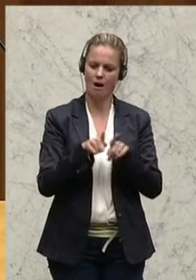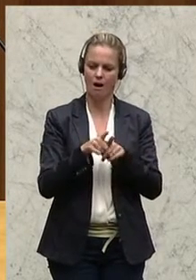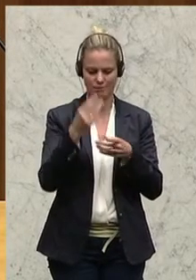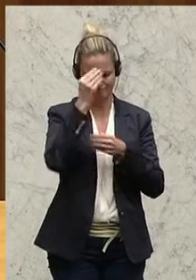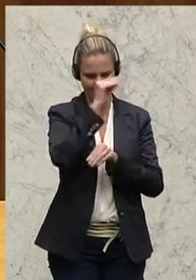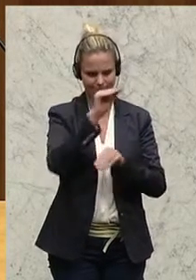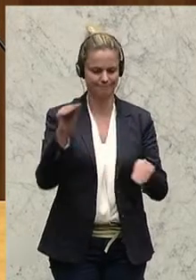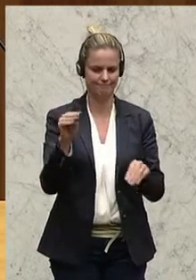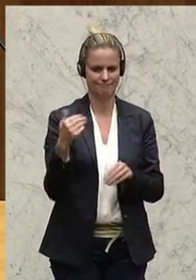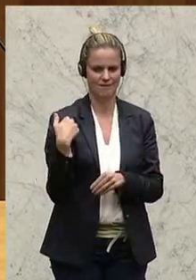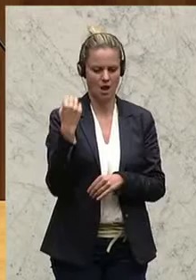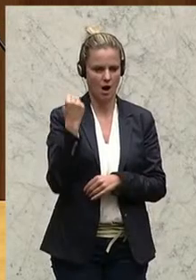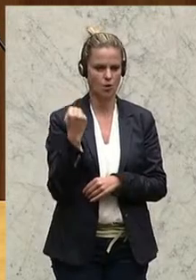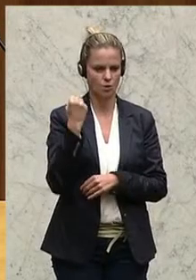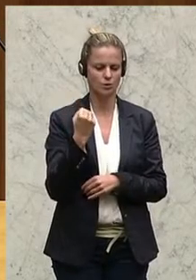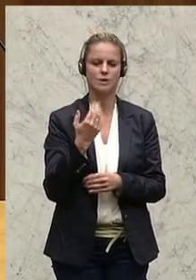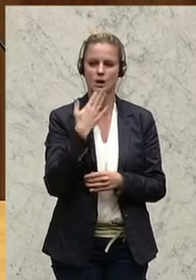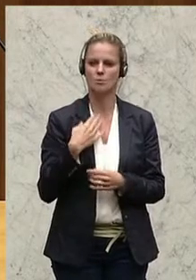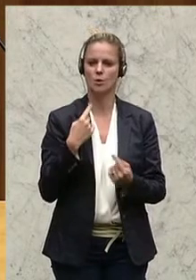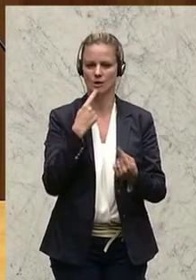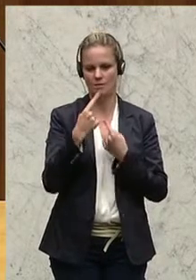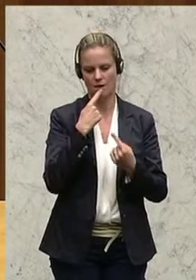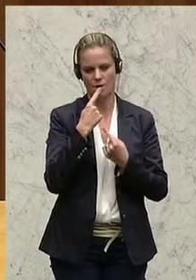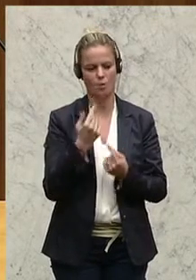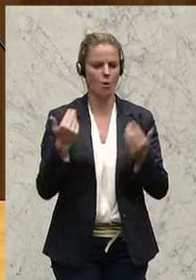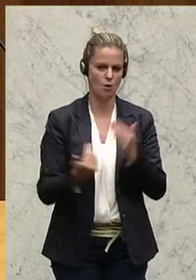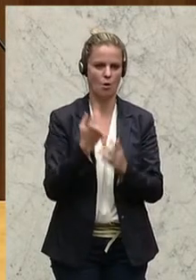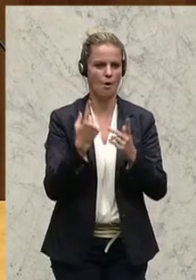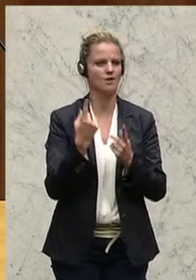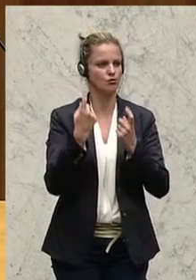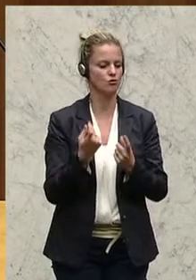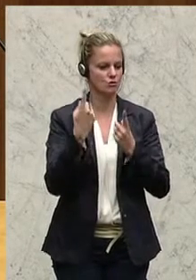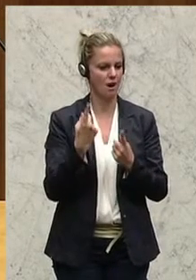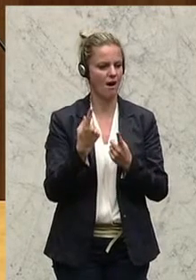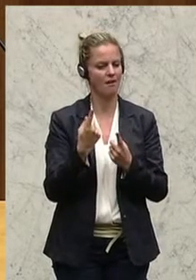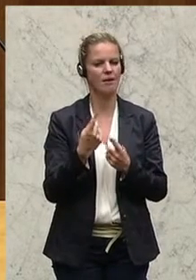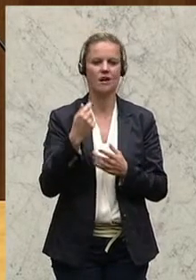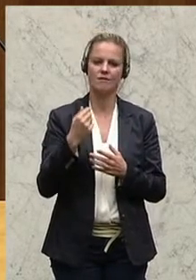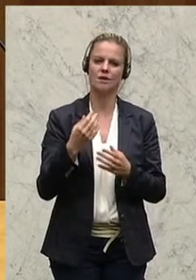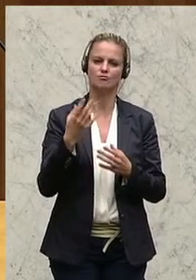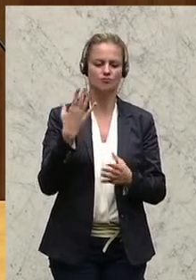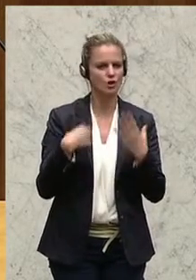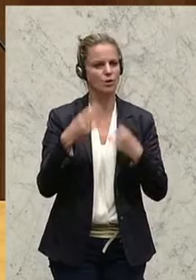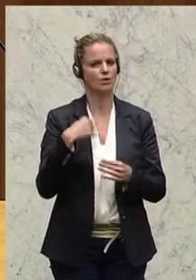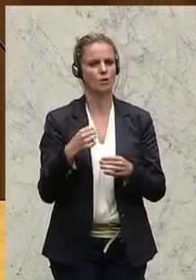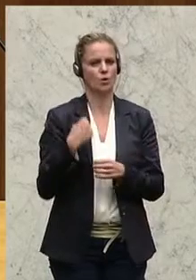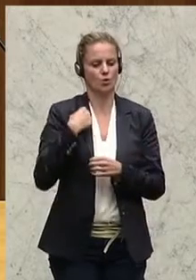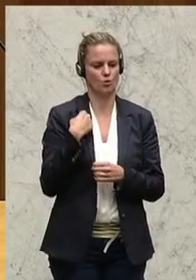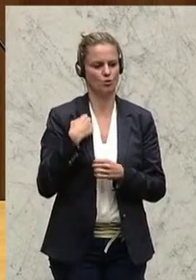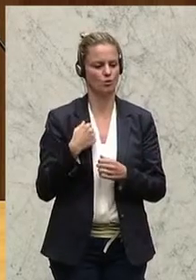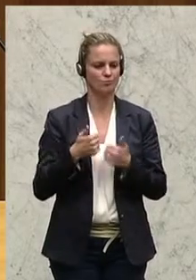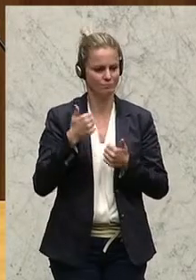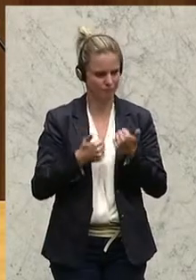aus diesem Grund einen Dialog über den Neustart der konventionellen Rüstungskontrolle beginnen zu wollen. Und das wird